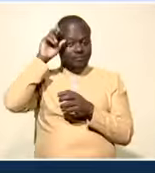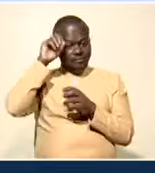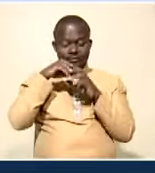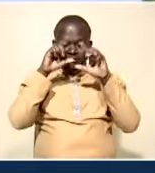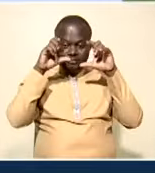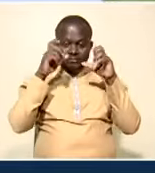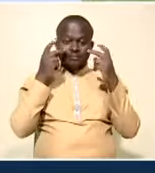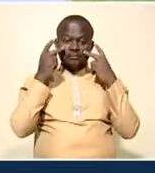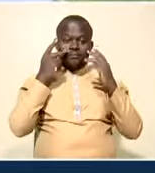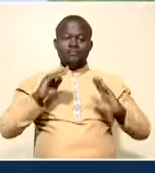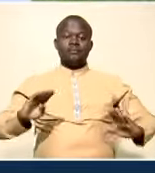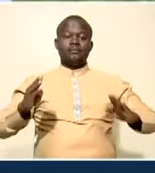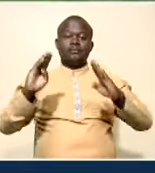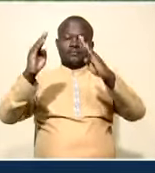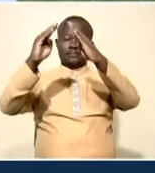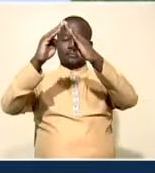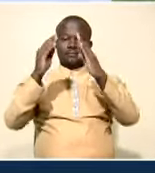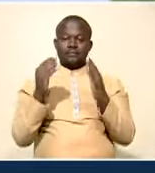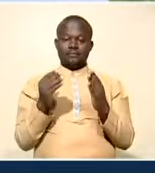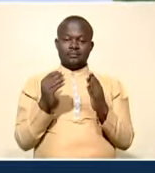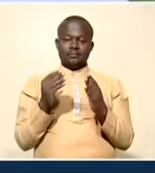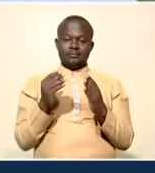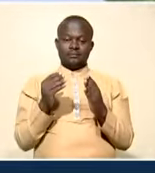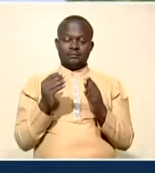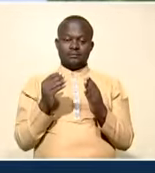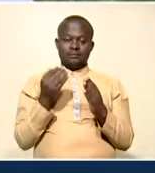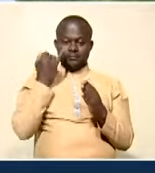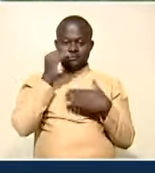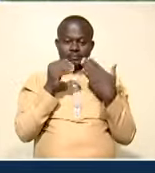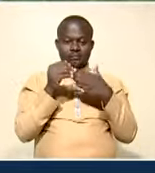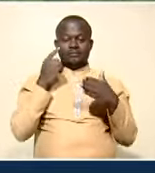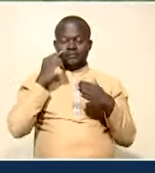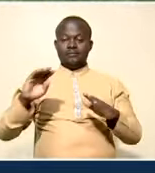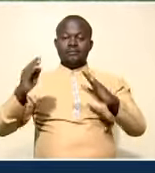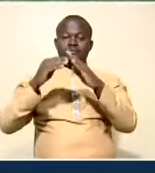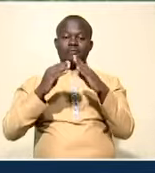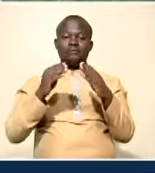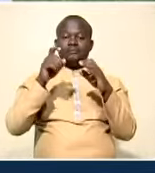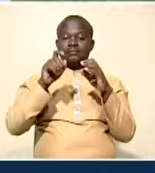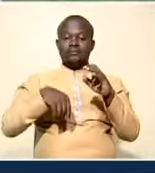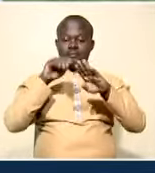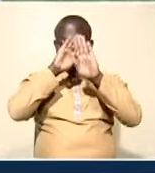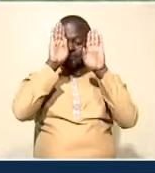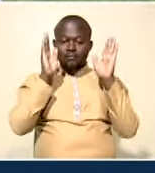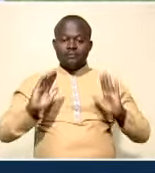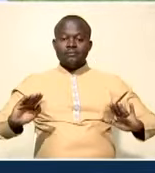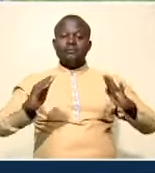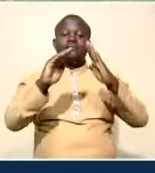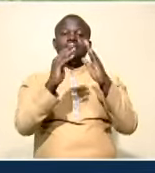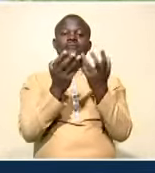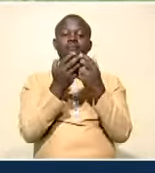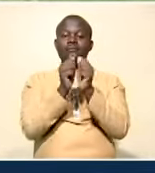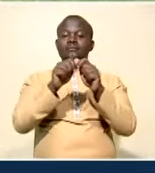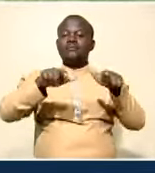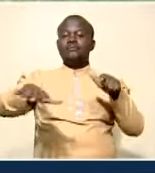ngo ni ku musozi rero iyo iri ku musozi biragomba gusobanura uwo musozi uhurura gute